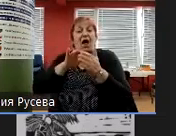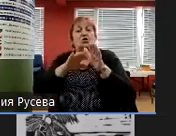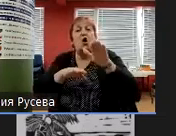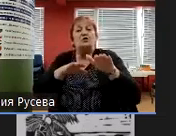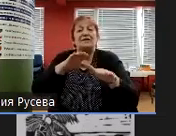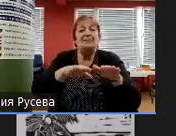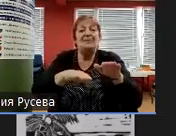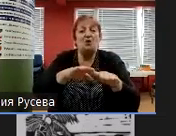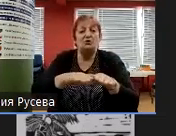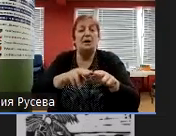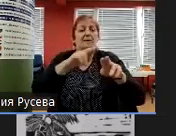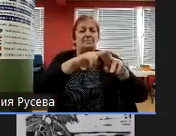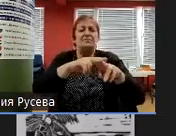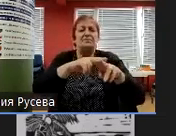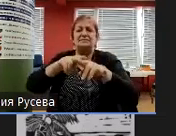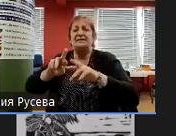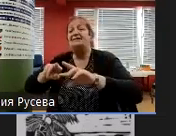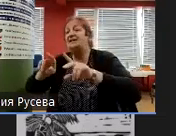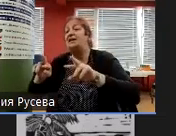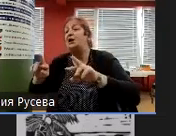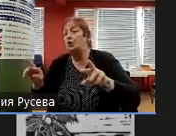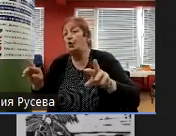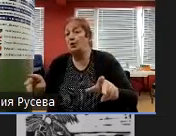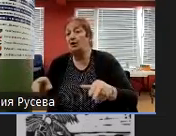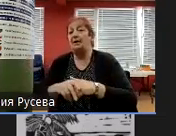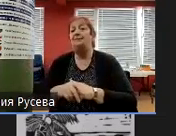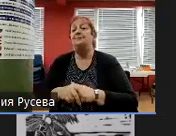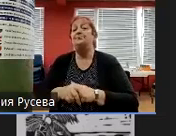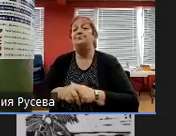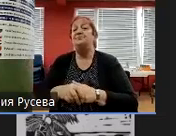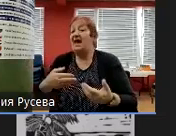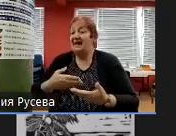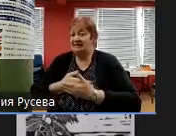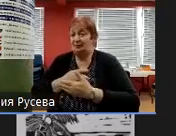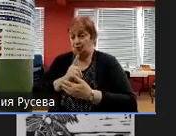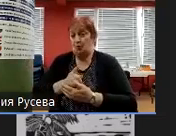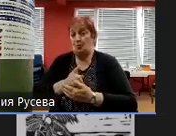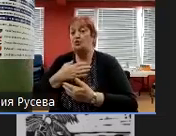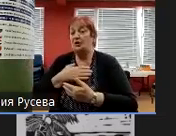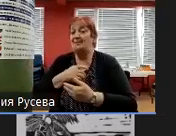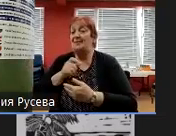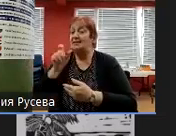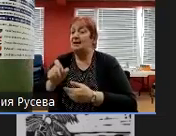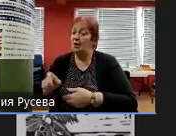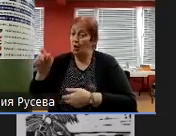за настаняване или за други изисквания, които може да имат